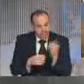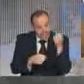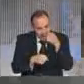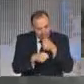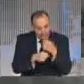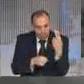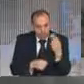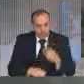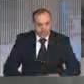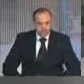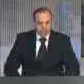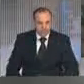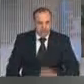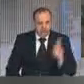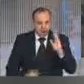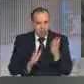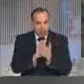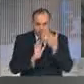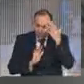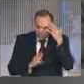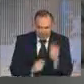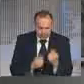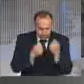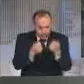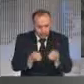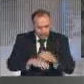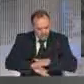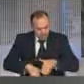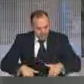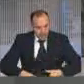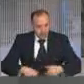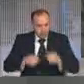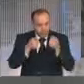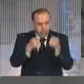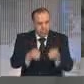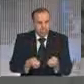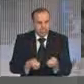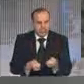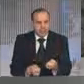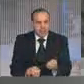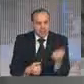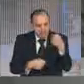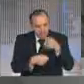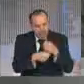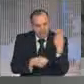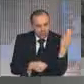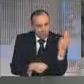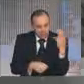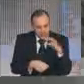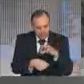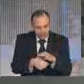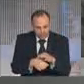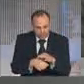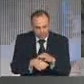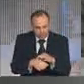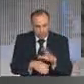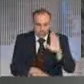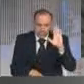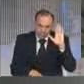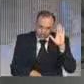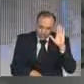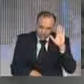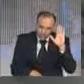هذه الكليه تقرير علمي انتهى الى ان اوصى ببعث كليه طب جابس على